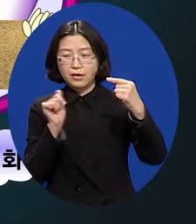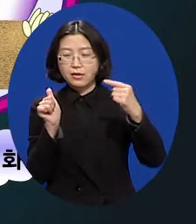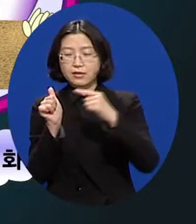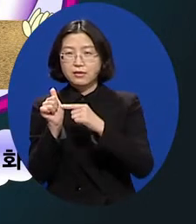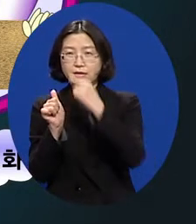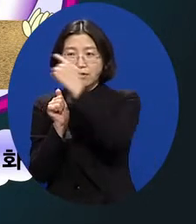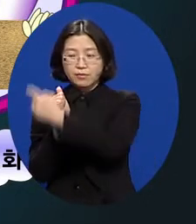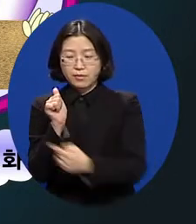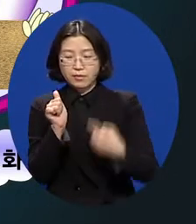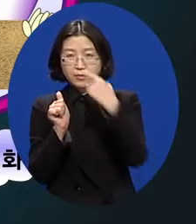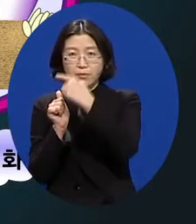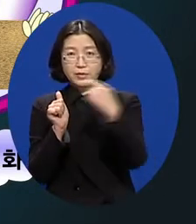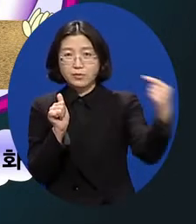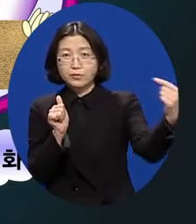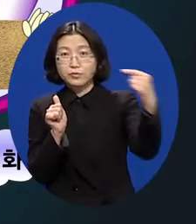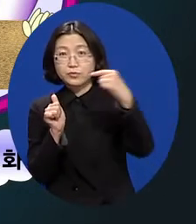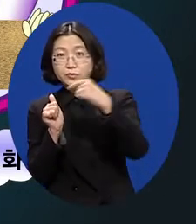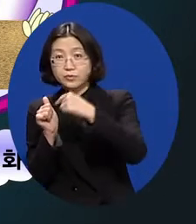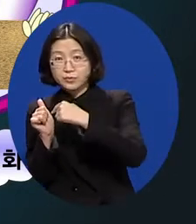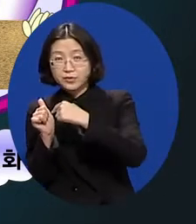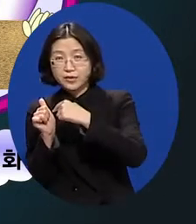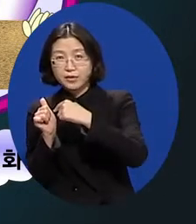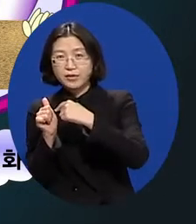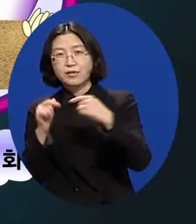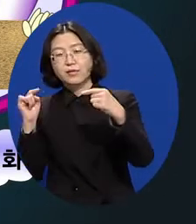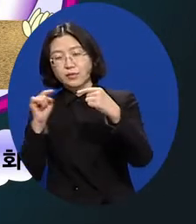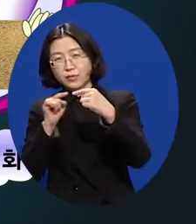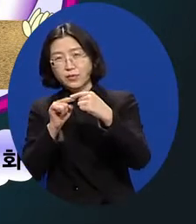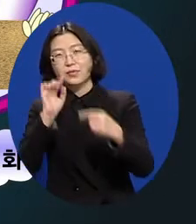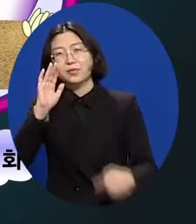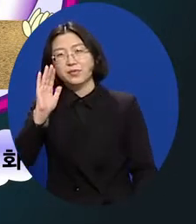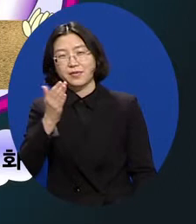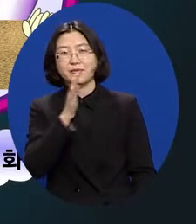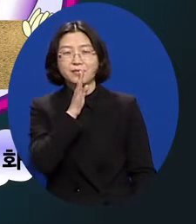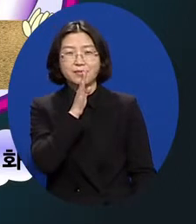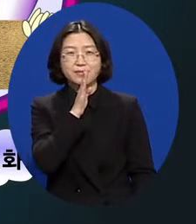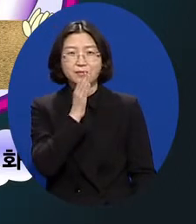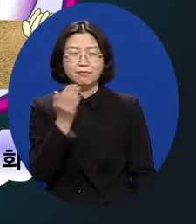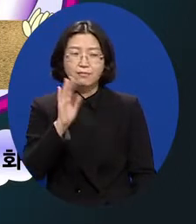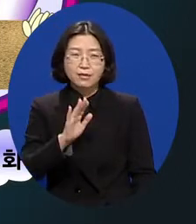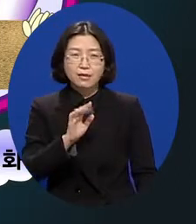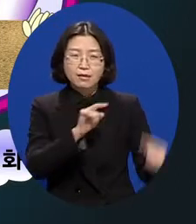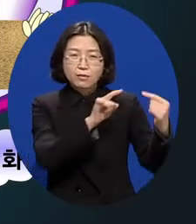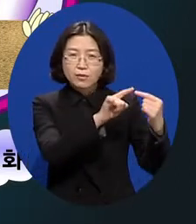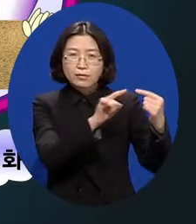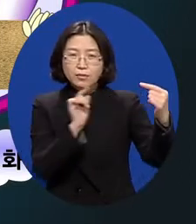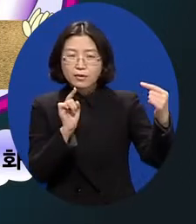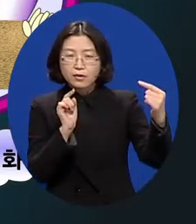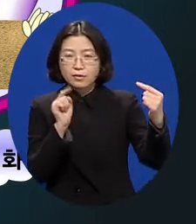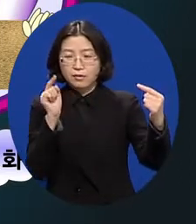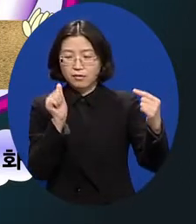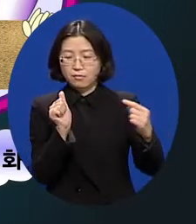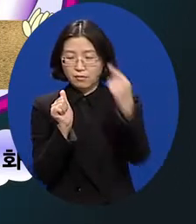들어가고 있는 것이 보이죠. 네. 이렇게 되면 의사 전달이 되고 있는 것인데 화살표를 보시면 원 안으로